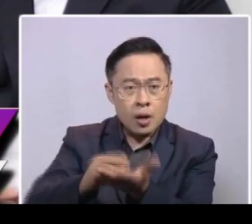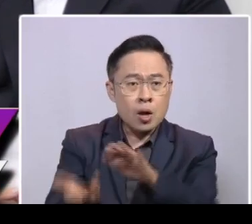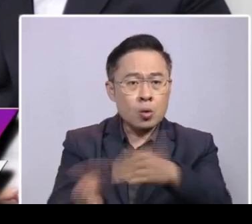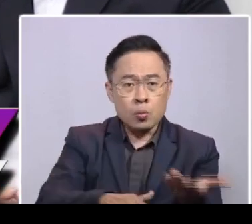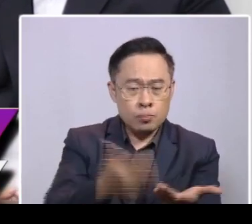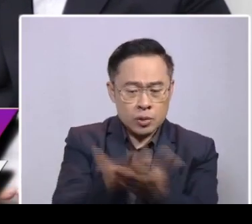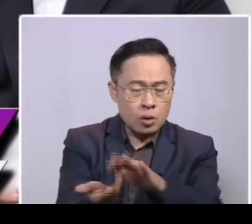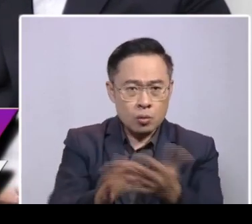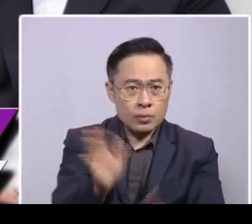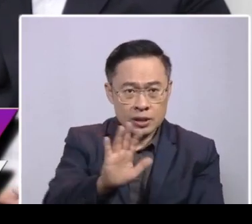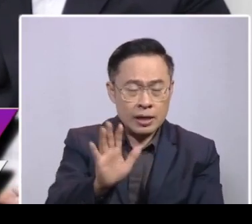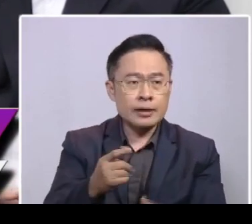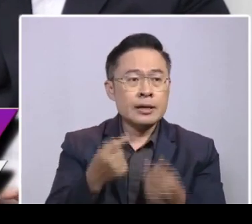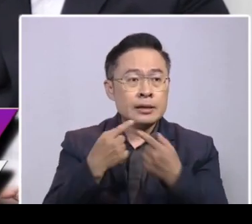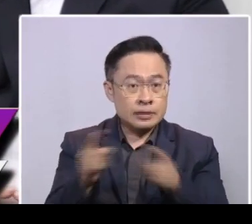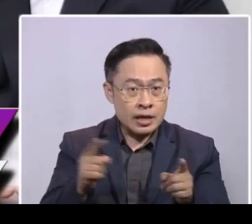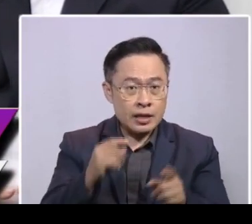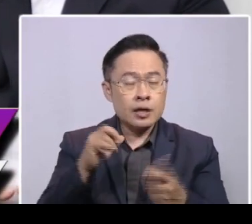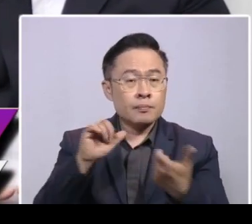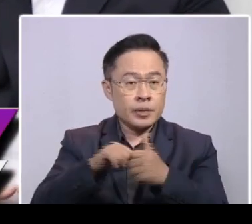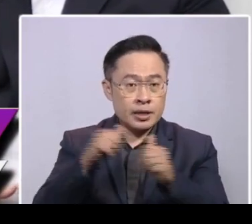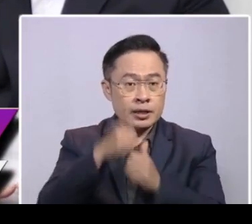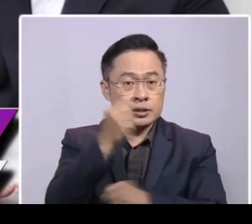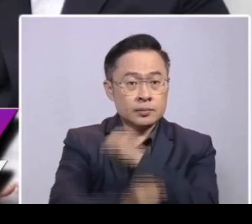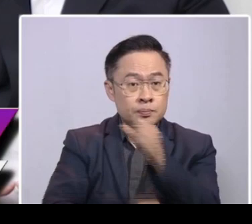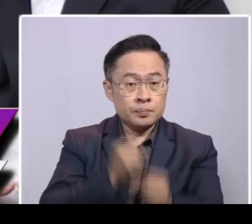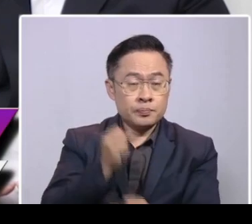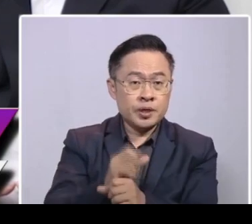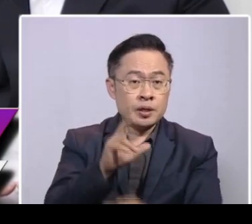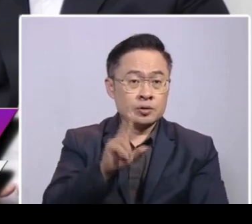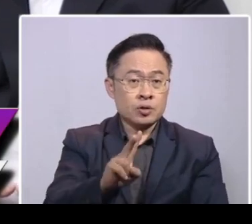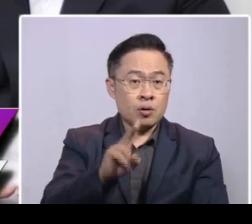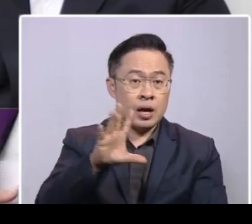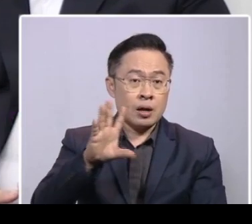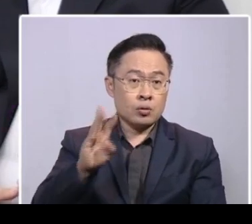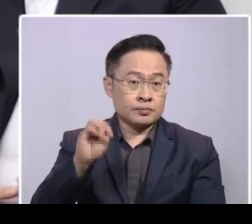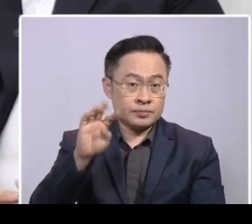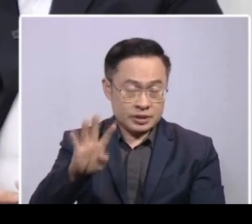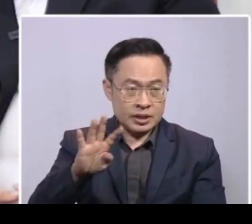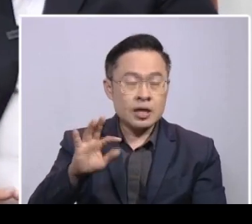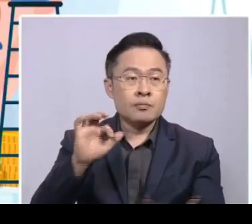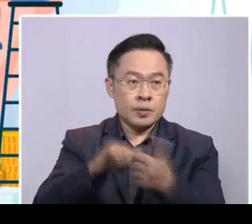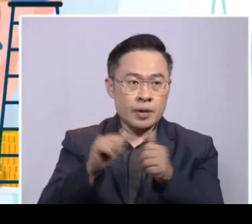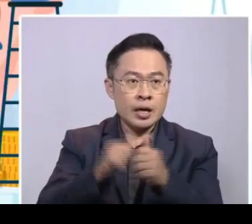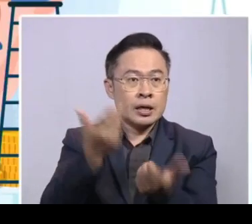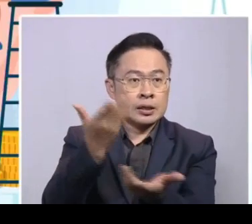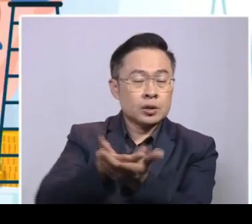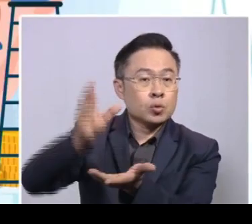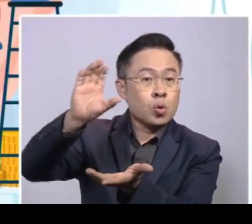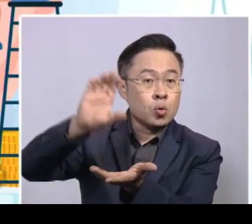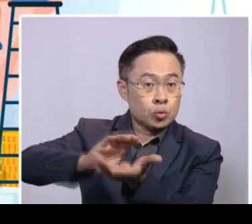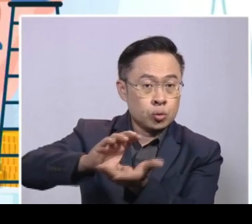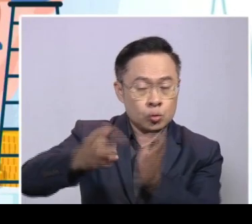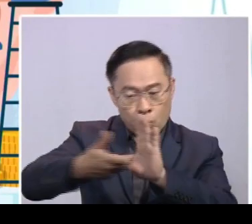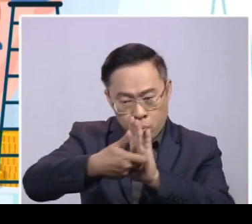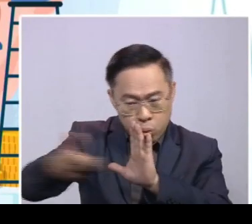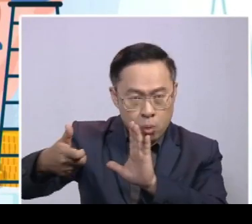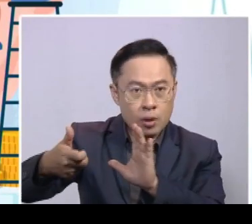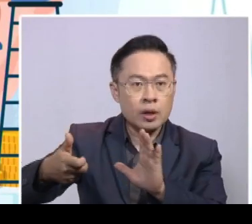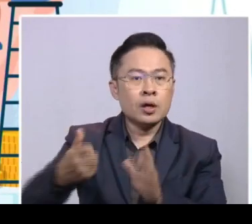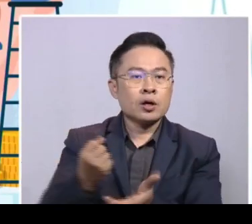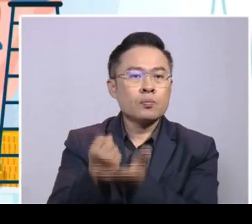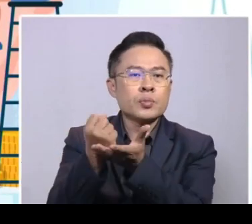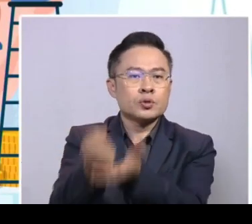ว่าเมอตอน Pel 64 เป็ปีี่โครศกbid หนักมากทำให้ประกสังคมจมเป็ต้องนำเงินจากกองทุนส้บ๋ย